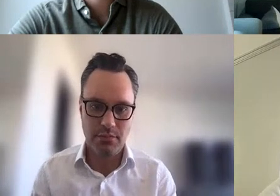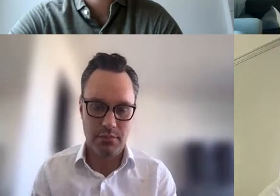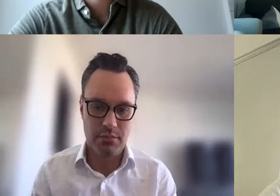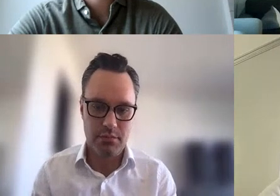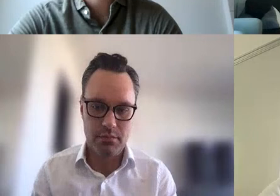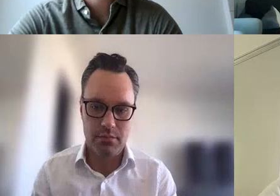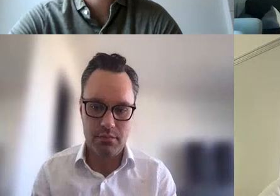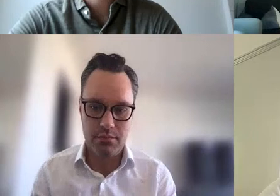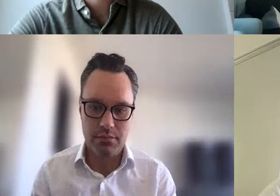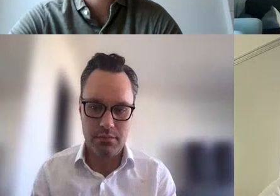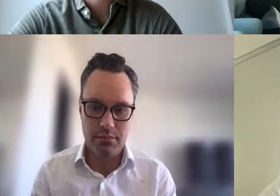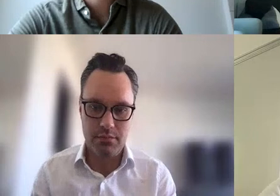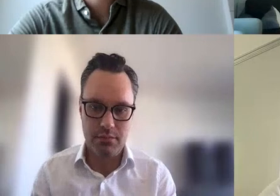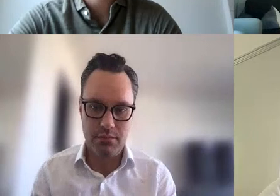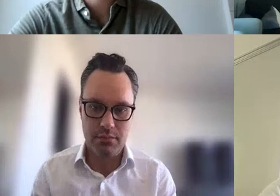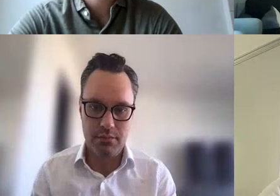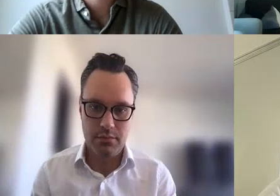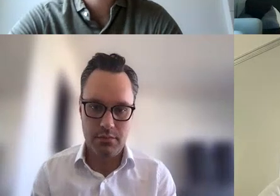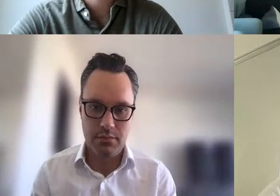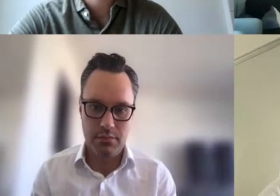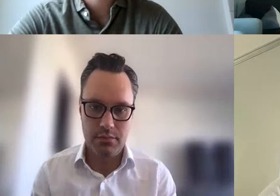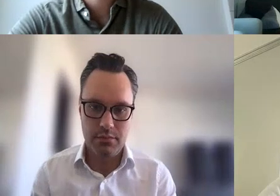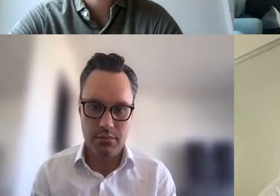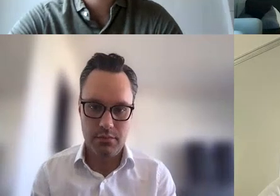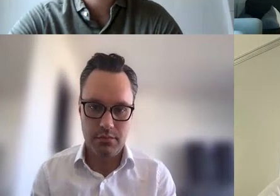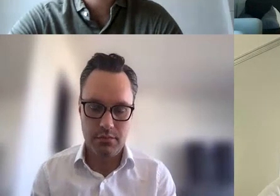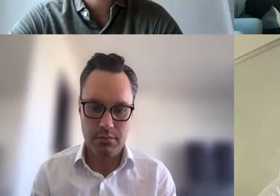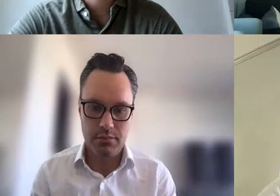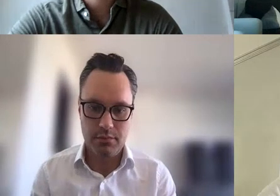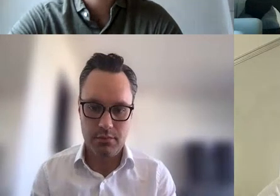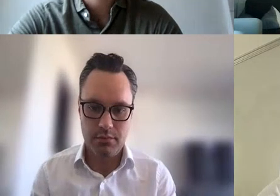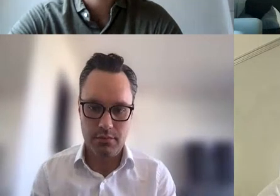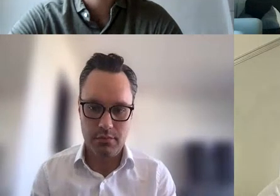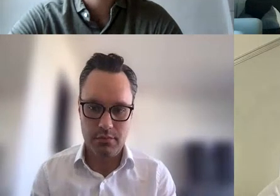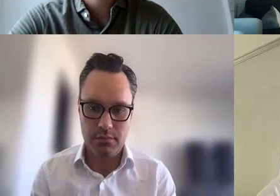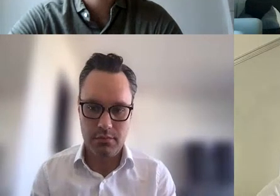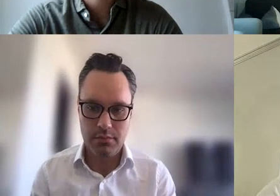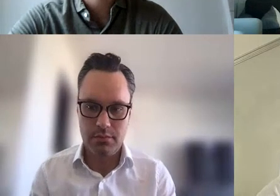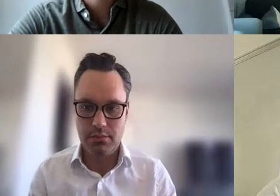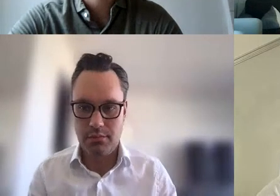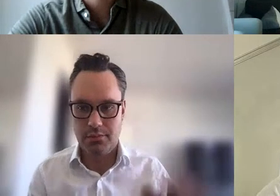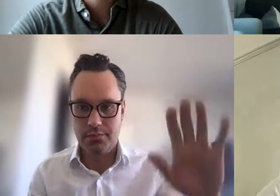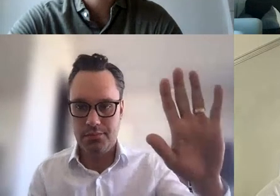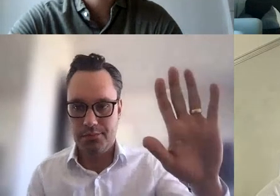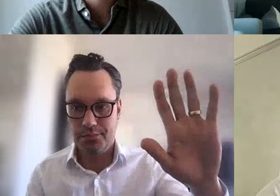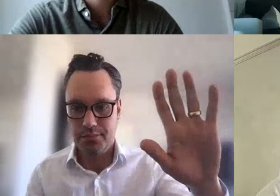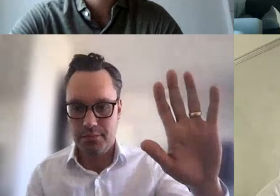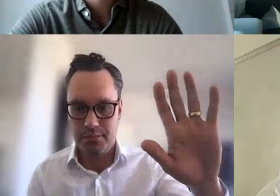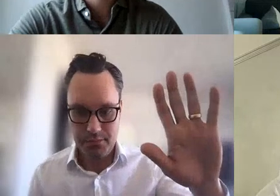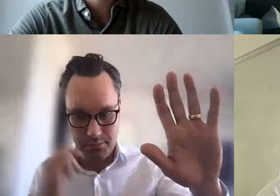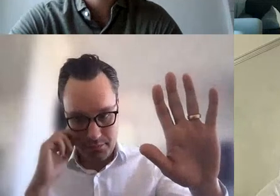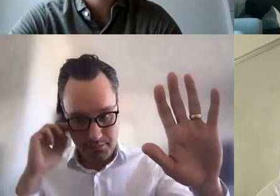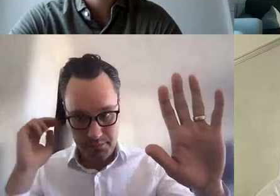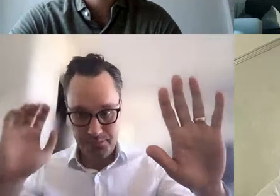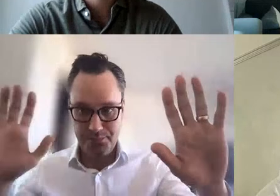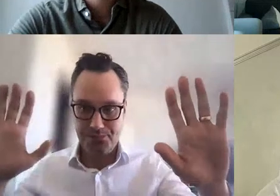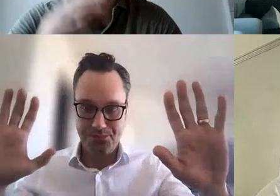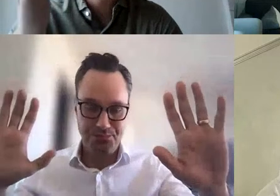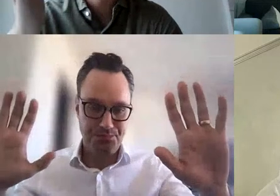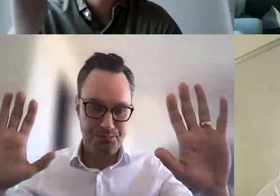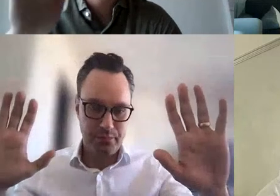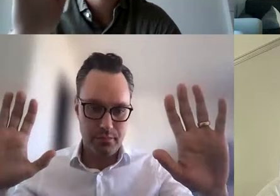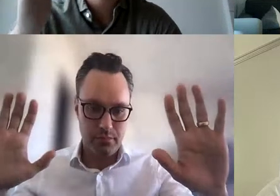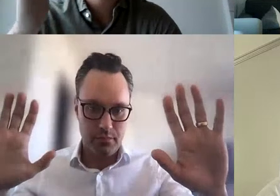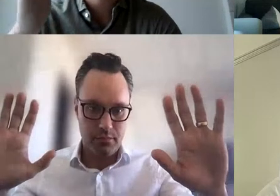jag frågan nu, ska det bli permanent? Ja, upp med händerna. Nej, håll händerna kvar i